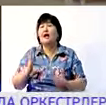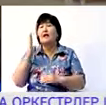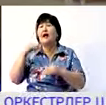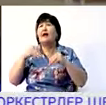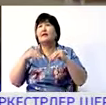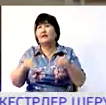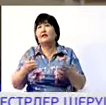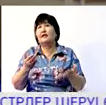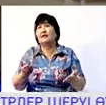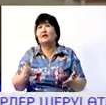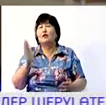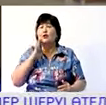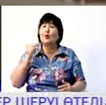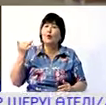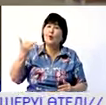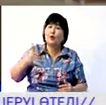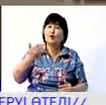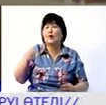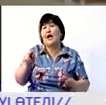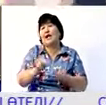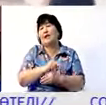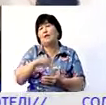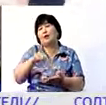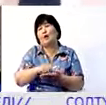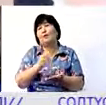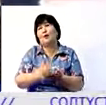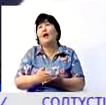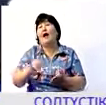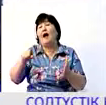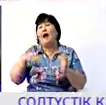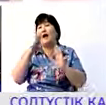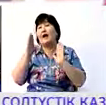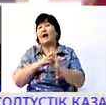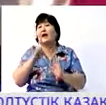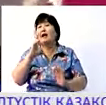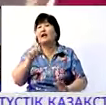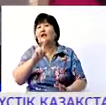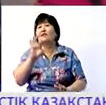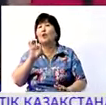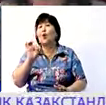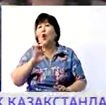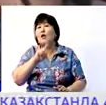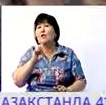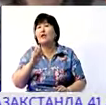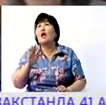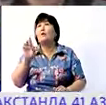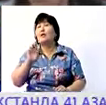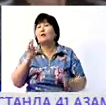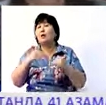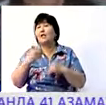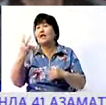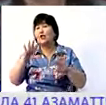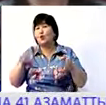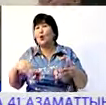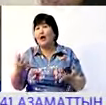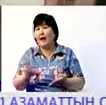еккемде су құйғызып, соны тәрбиелеп отырам. Ал қалаға қарасты Қызылөзек ауылында тұратын Беркінбаевтар отбасы екінші орынға